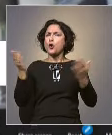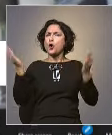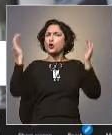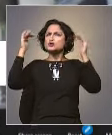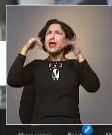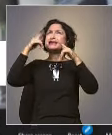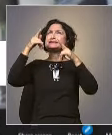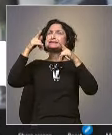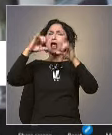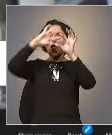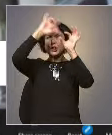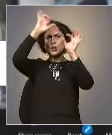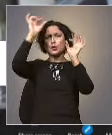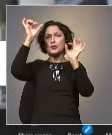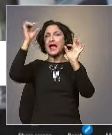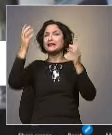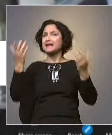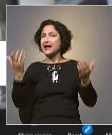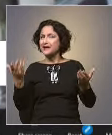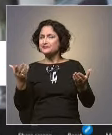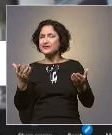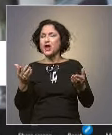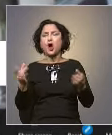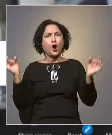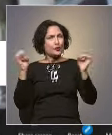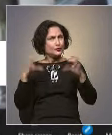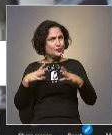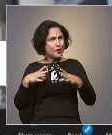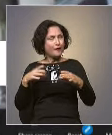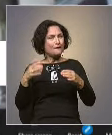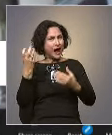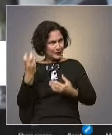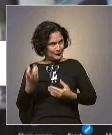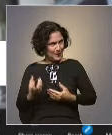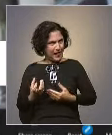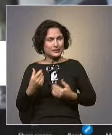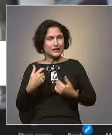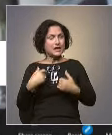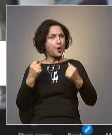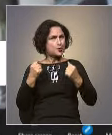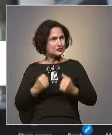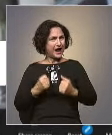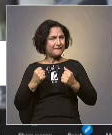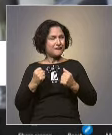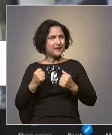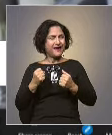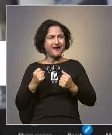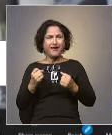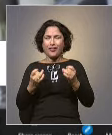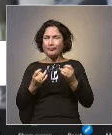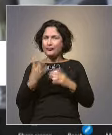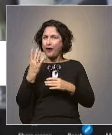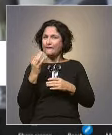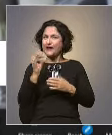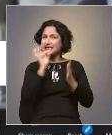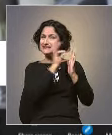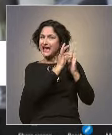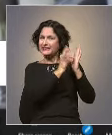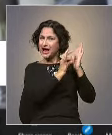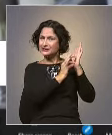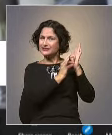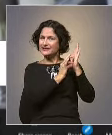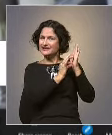Отново е актуална, защото след няколко години очакваме следващата мисия до Луната, този път с участие на Европейската